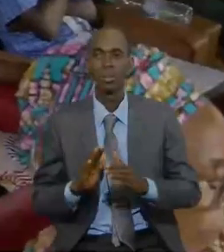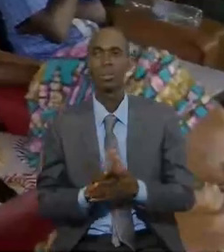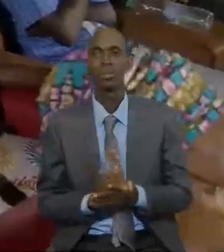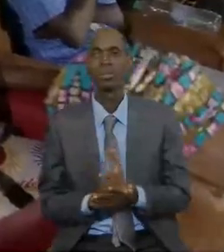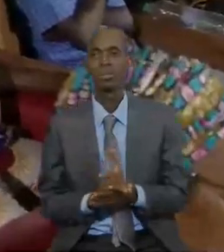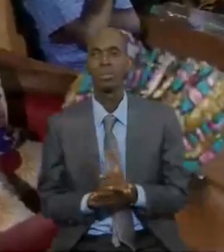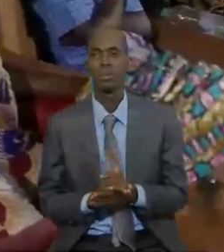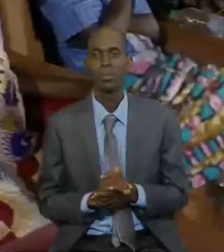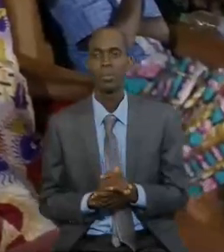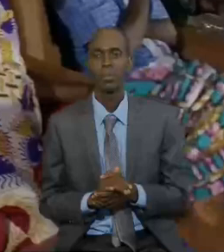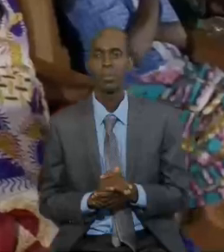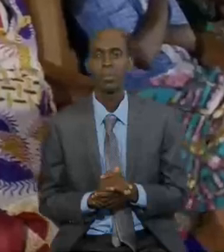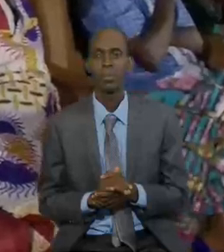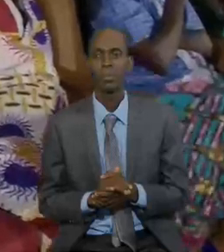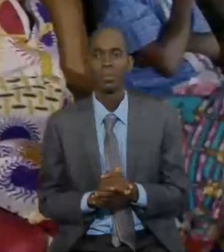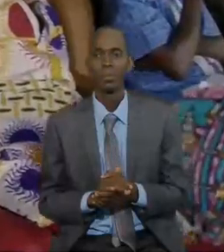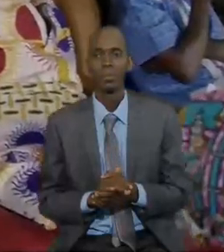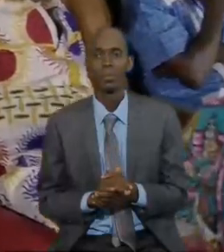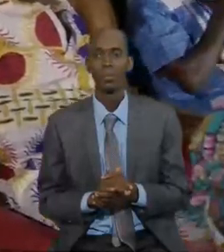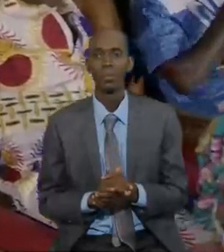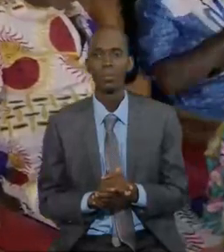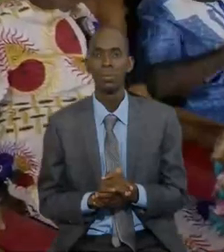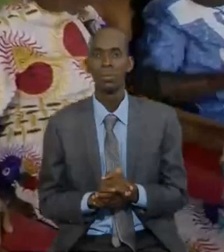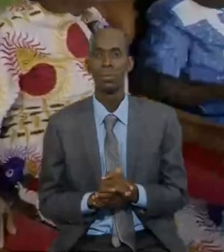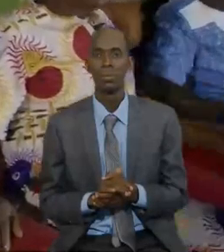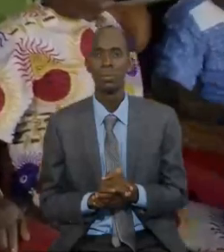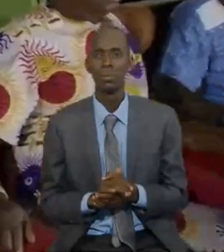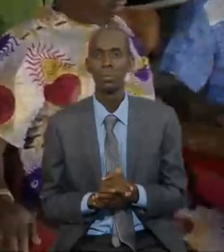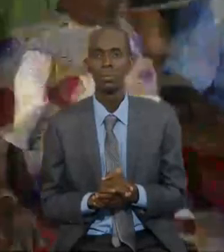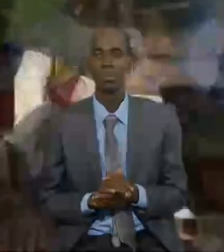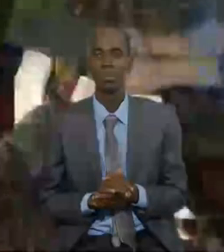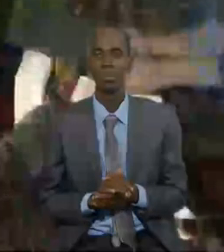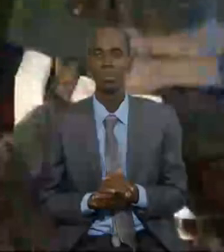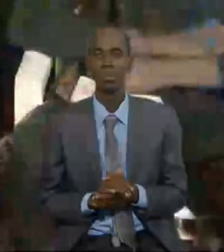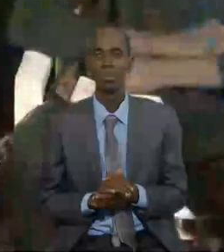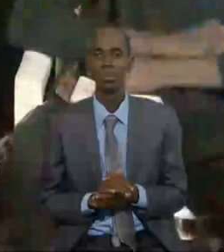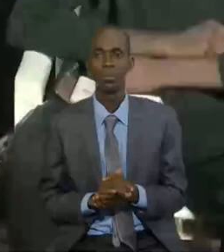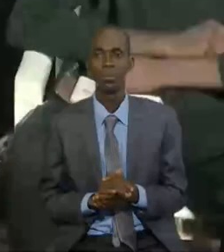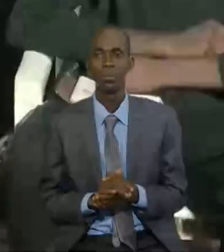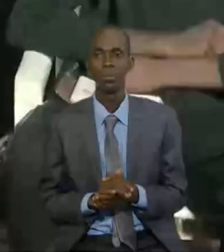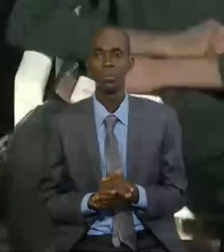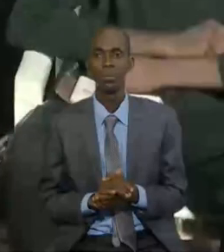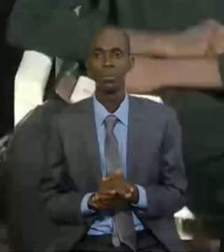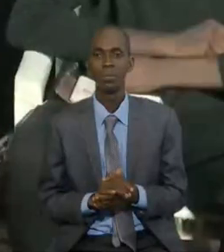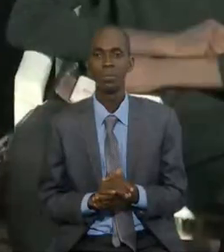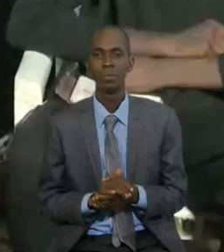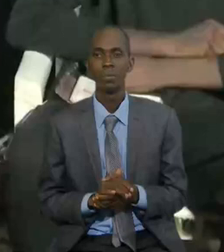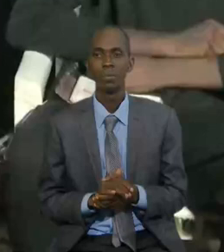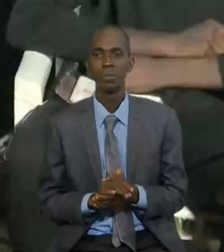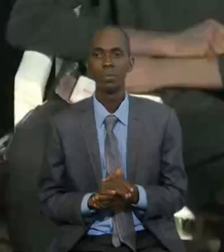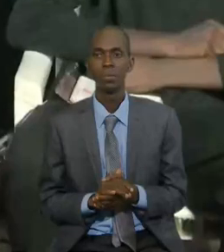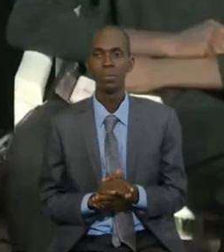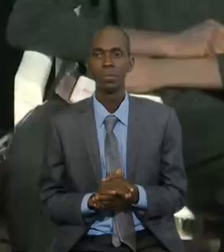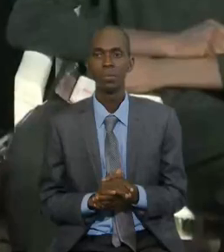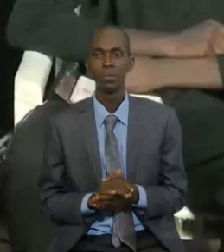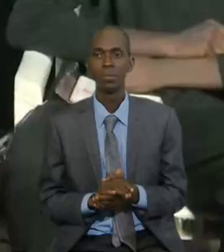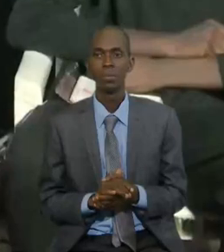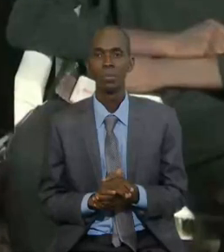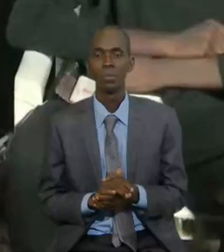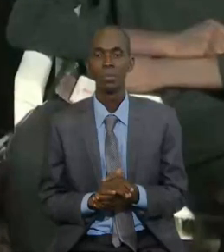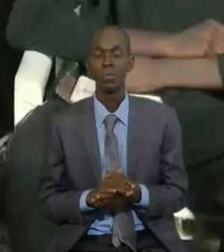ayant anéanti par sa chair la loi des ordonnances dans cette prescription afin de créer en lui-même